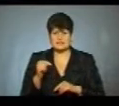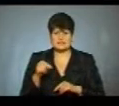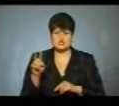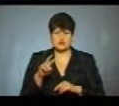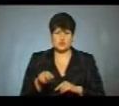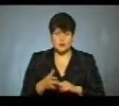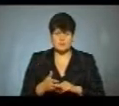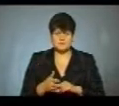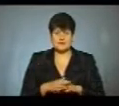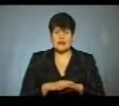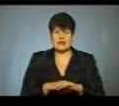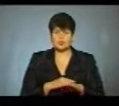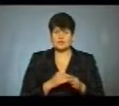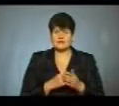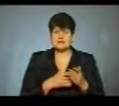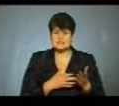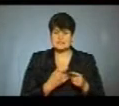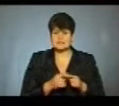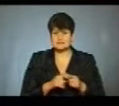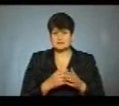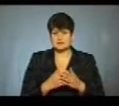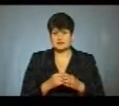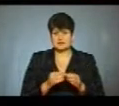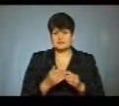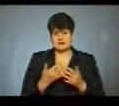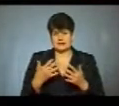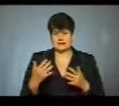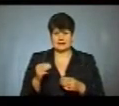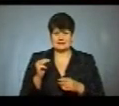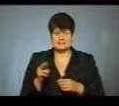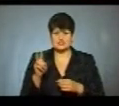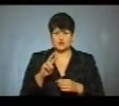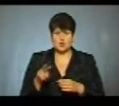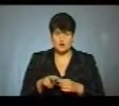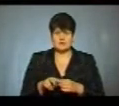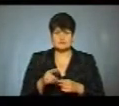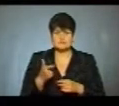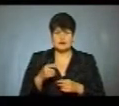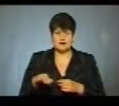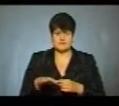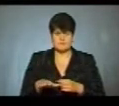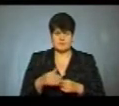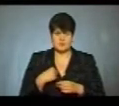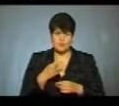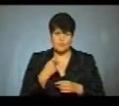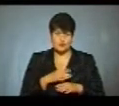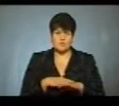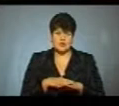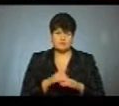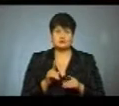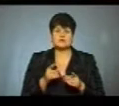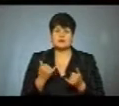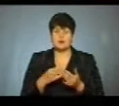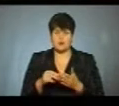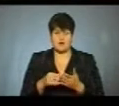доларів. Ринкова ціна – це в районі декілька тисяч доларів за гектар. Тут ми говоримо ринкову по... Ринкову по чому зараз купляють?